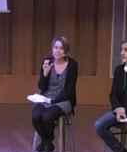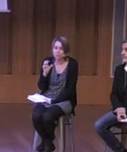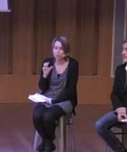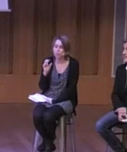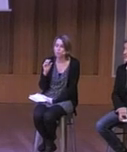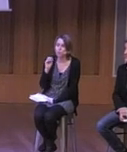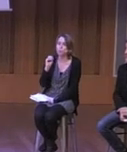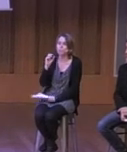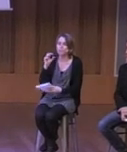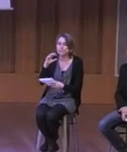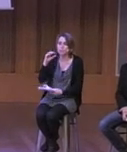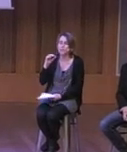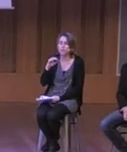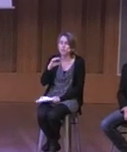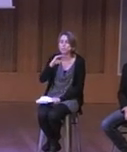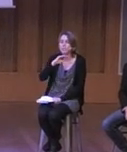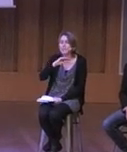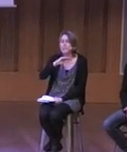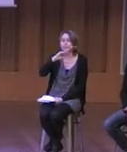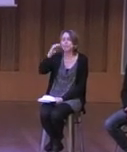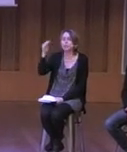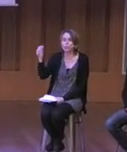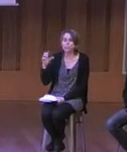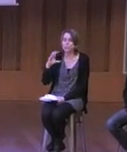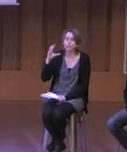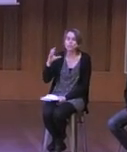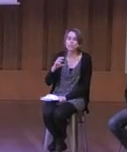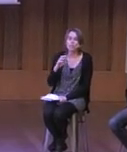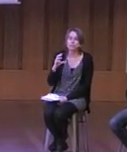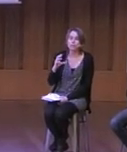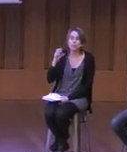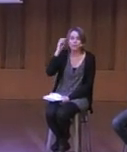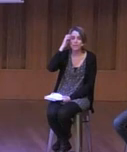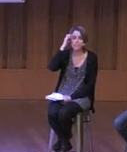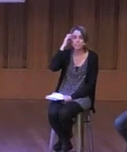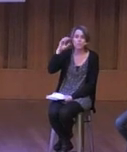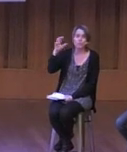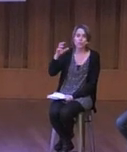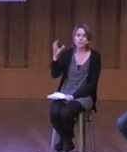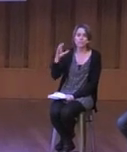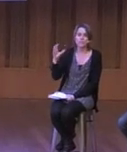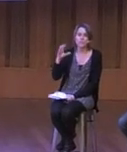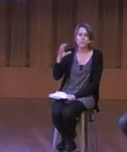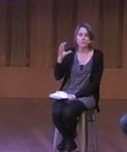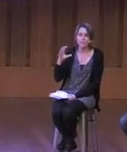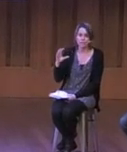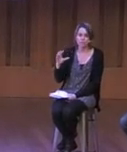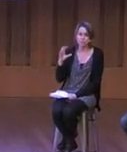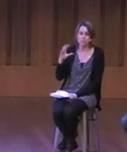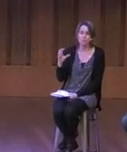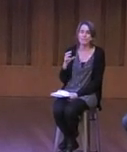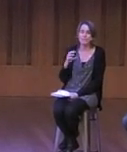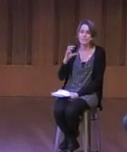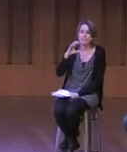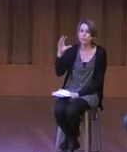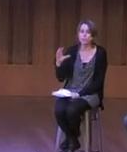haurà sectors on no es podrà plantar sobre la llosa, llavors s'ha de crear topografia. En el fons, per plantar un arbre necessites un metre de, terra, no?